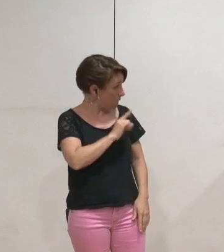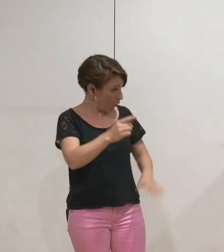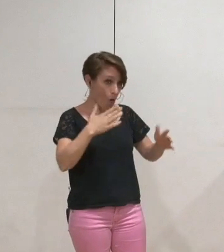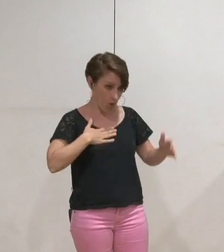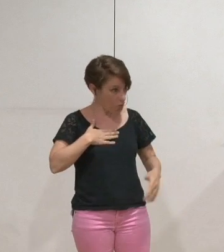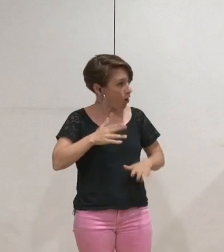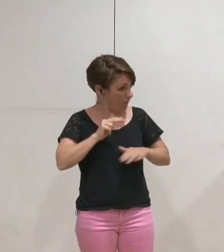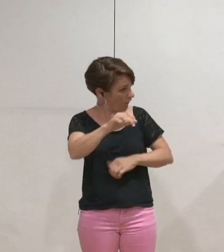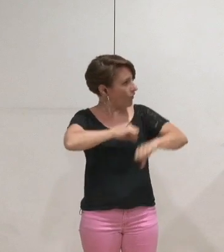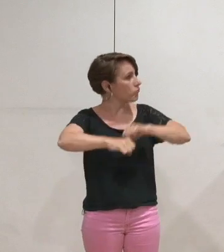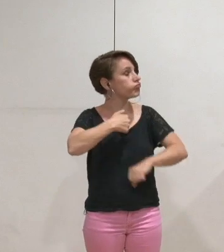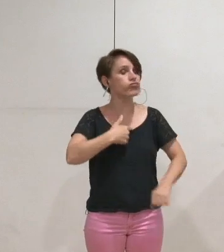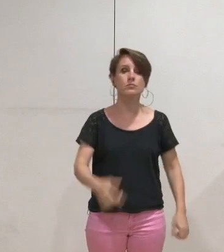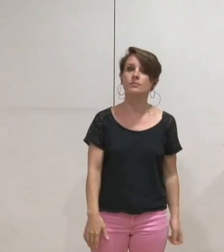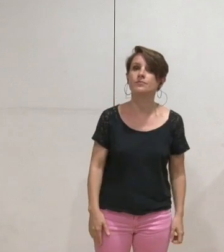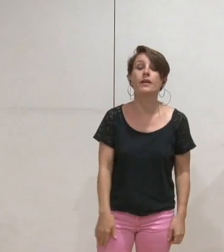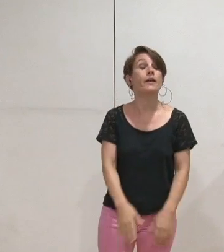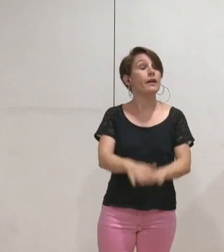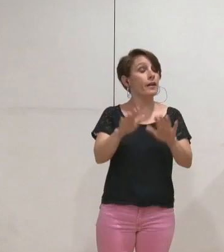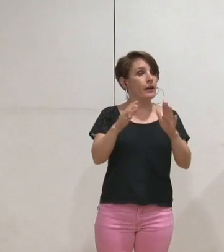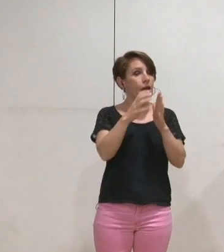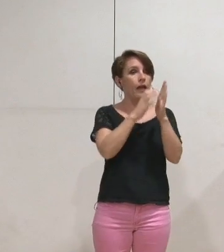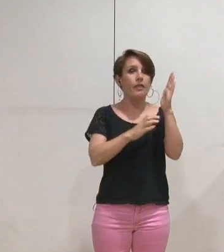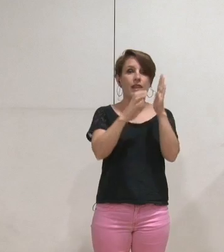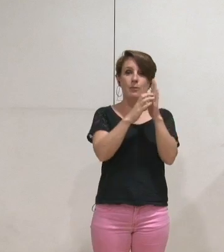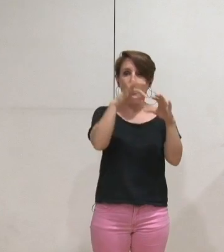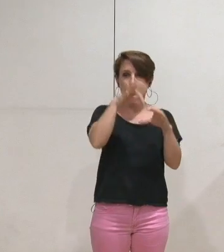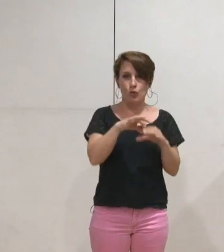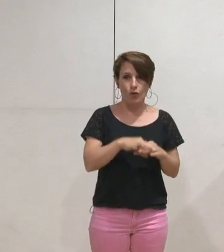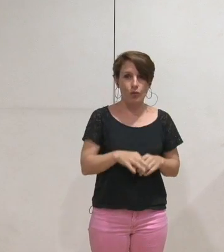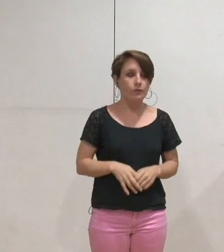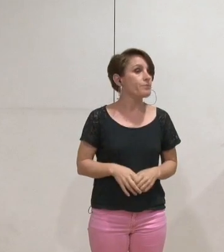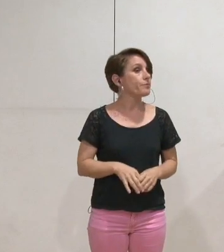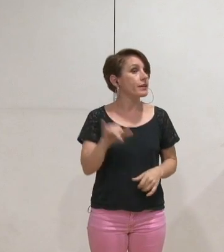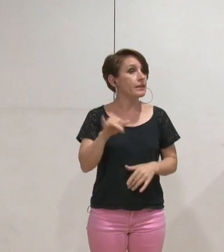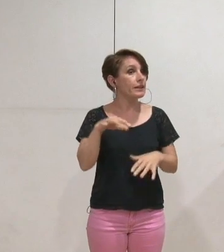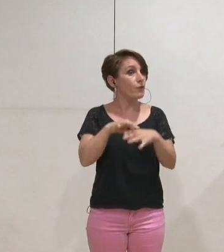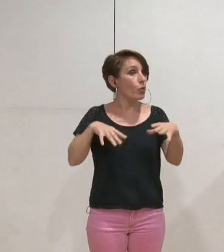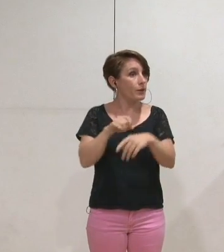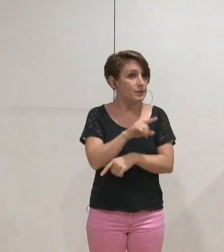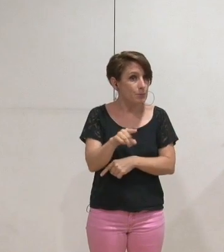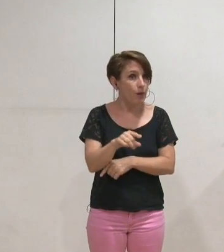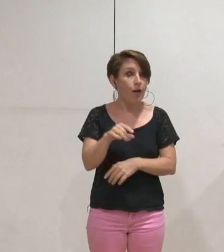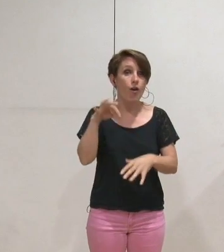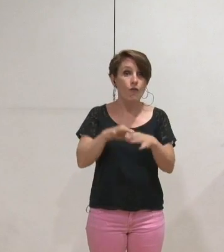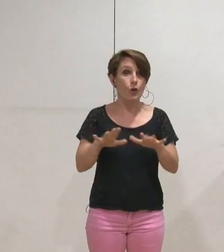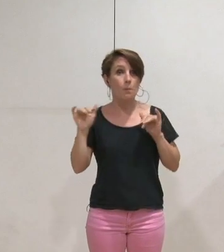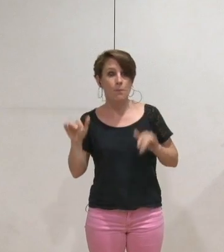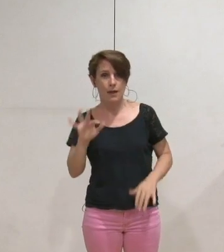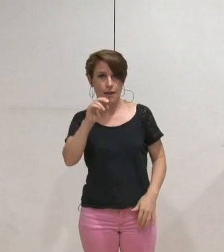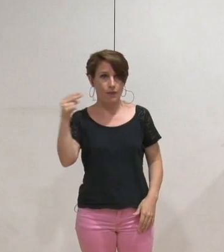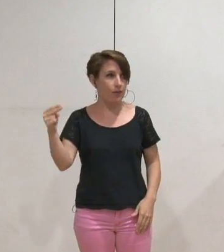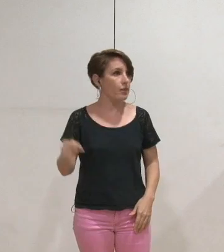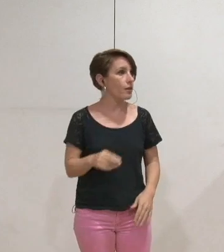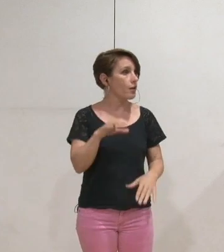penser nous mettons cette délibération au voix qui ne prend pas part au vote qui s'abstient le Front National qui